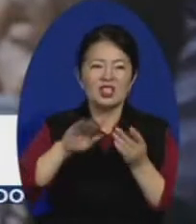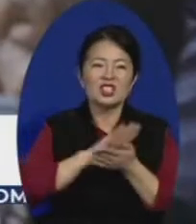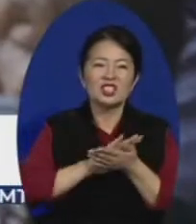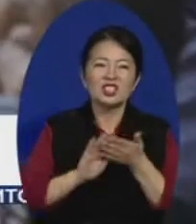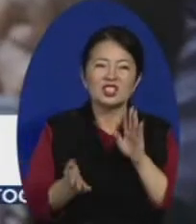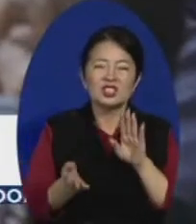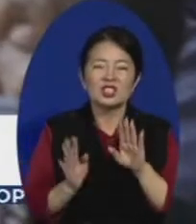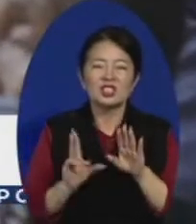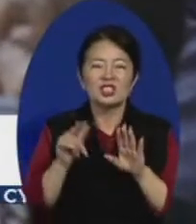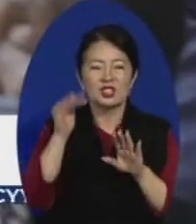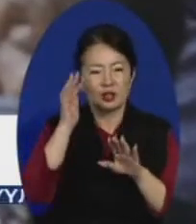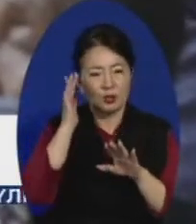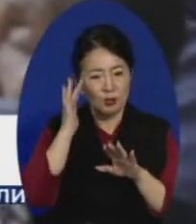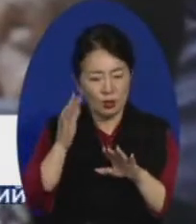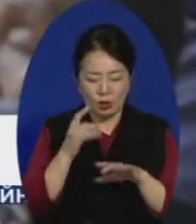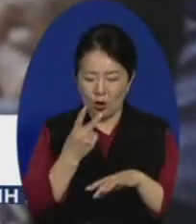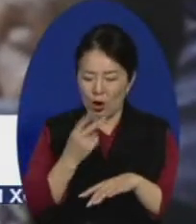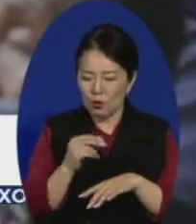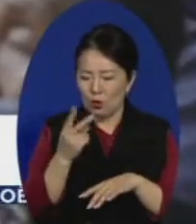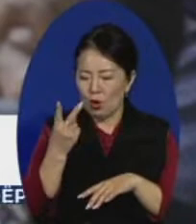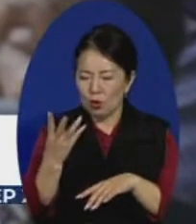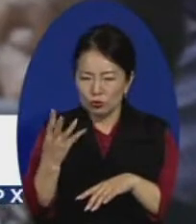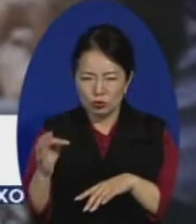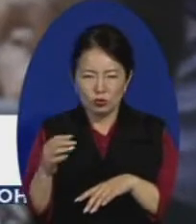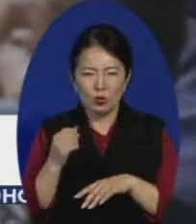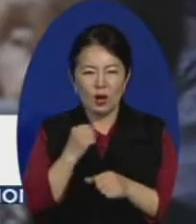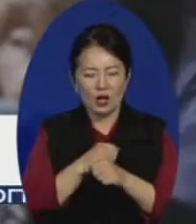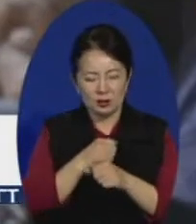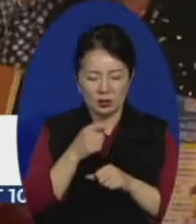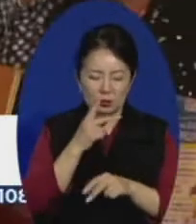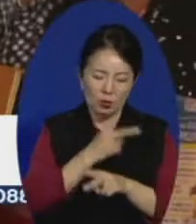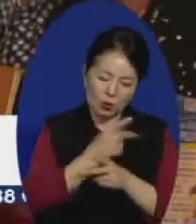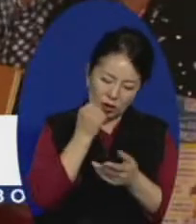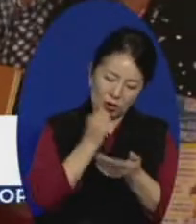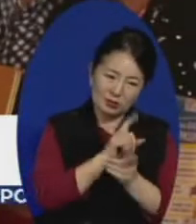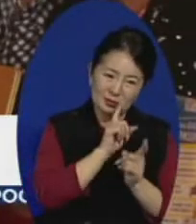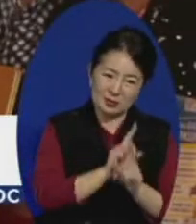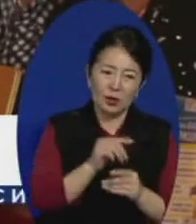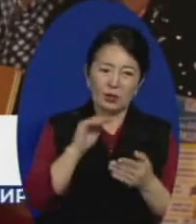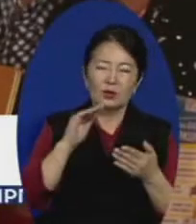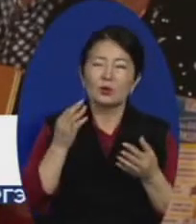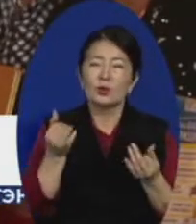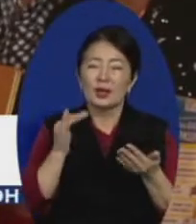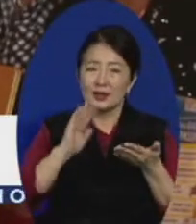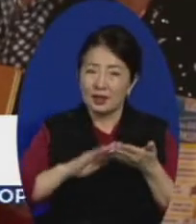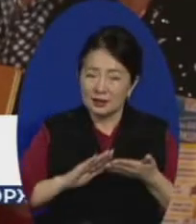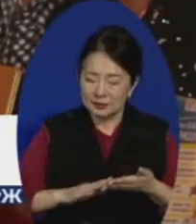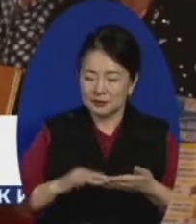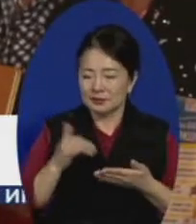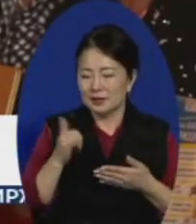бодлого 2024 он хүртэлгүй ажиллагааны мөрийн хөтөлбөр улсын хурлаар батлсан хууль тогтоомжийг танилцуулж зарим